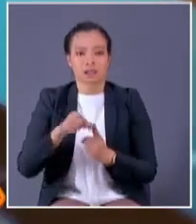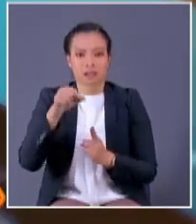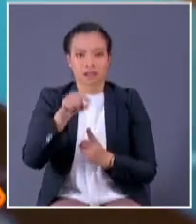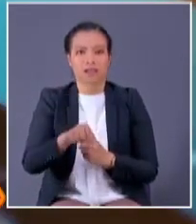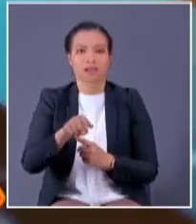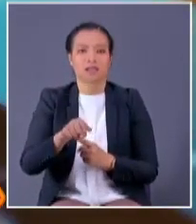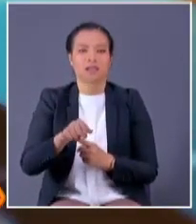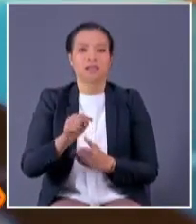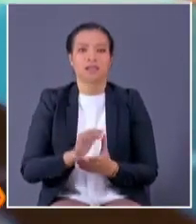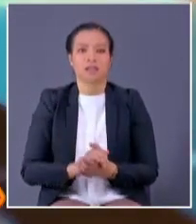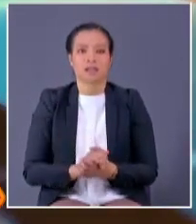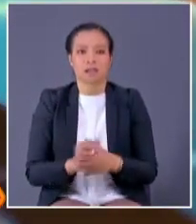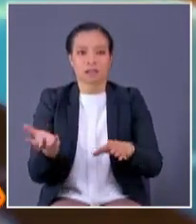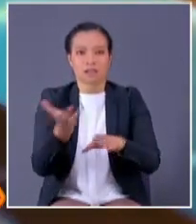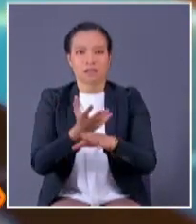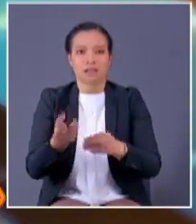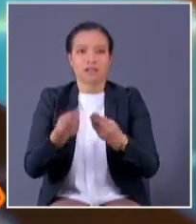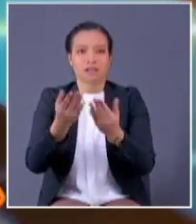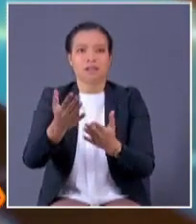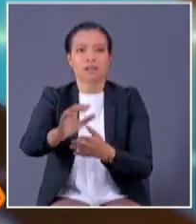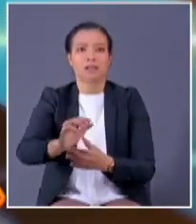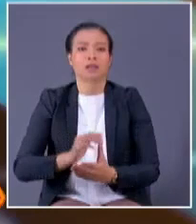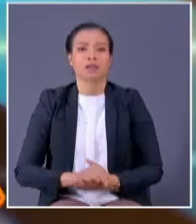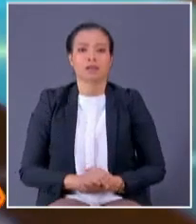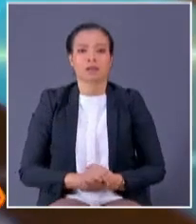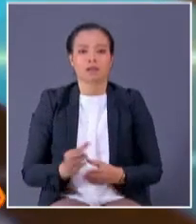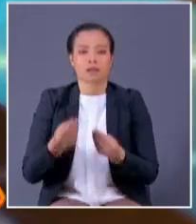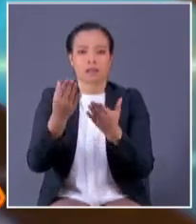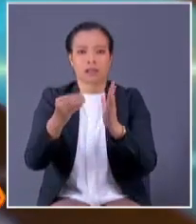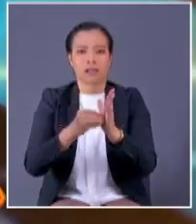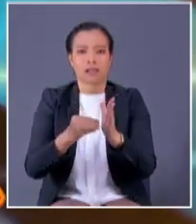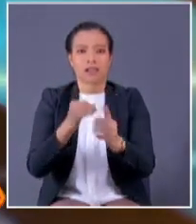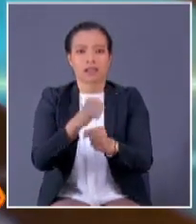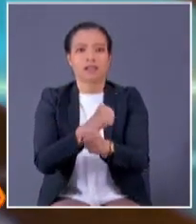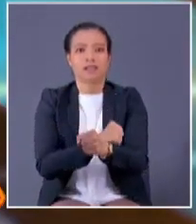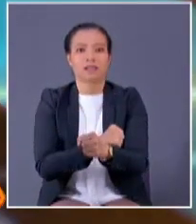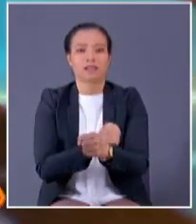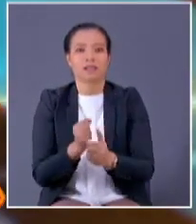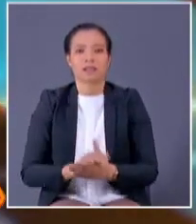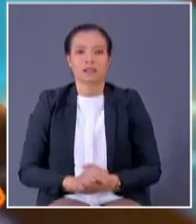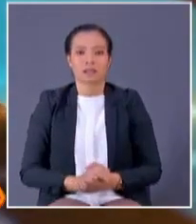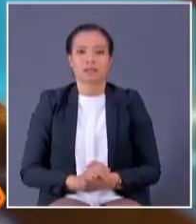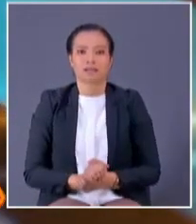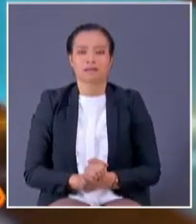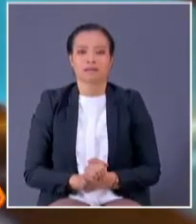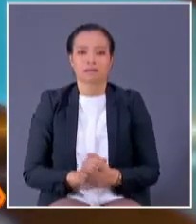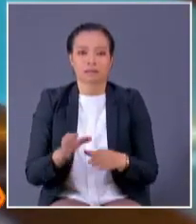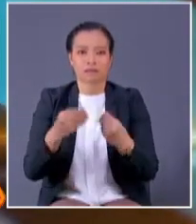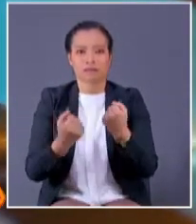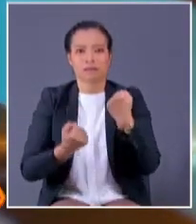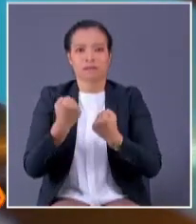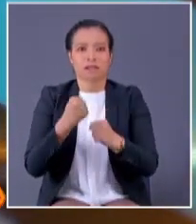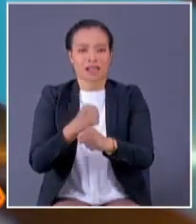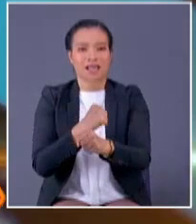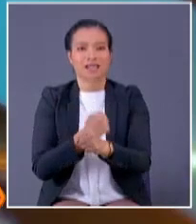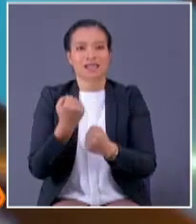าให้เอานำสินค้ามาส่งในกรุงเทพเนี่ยค่าเบี้ยเลี้ยงหรือค่าให้เขาขับเนี่ย ค่าจ้